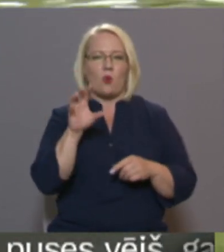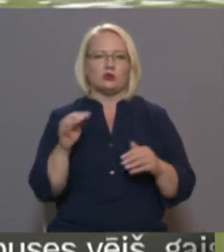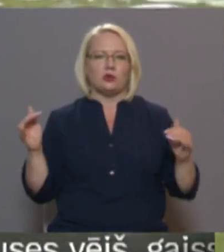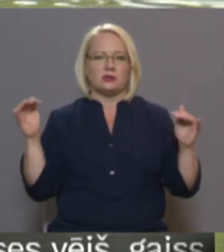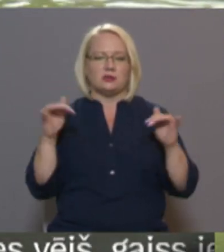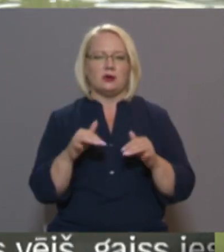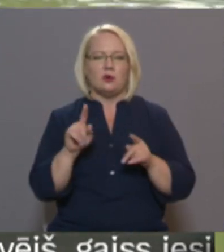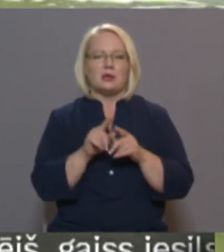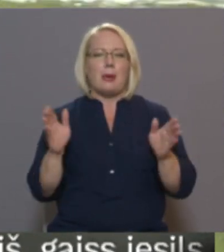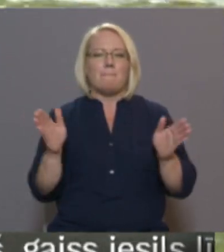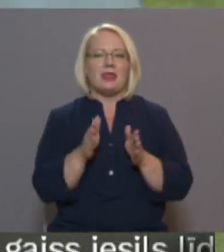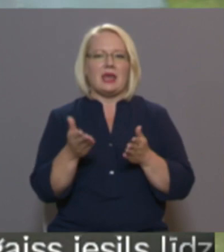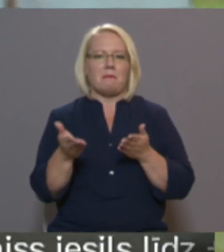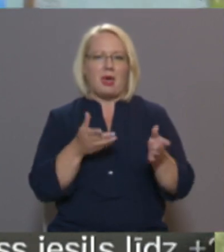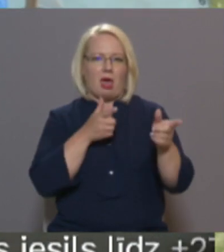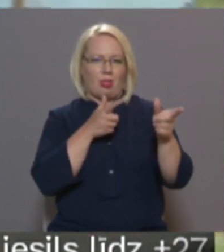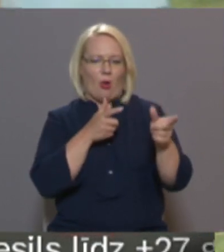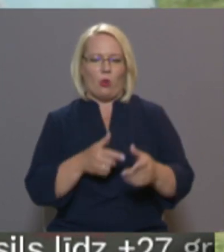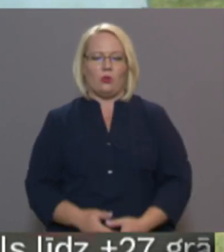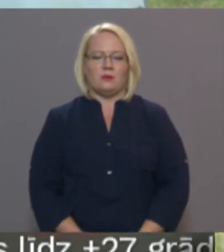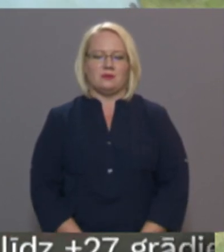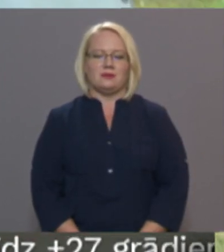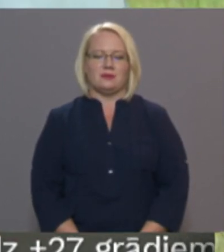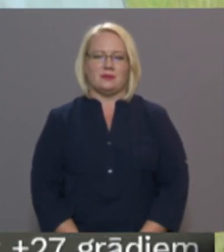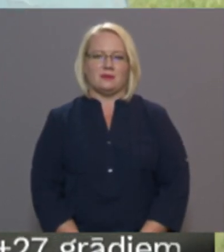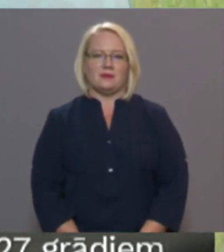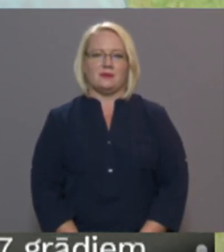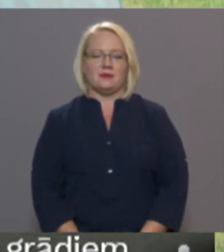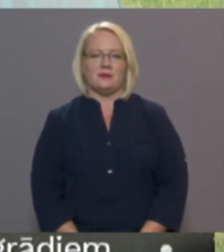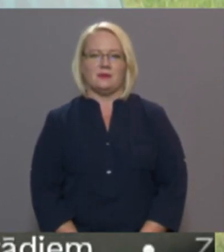biatlonu. Sandra Leitāne, Andris Pāns, RTV no Iecavas, Bauska.